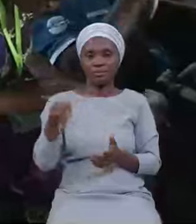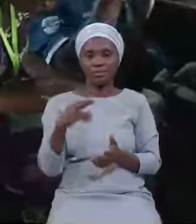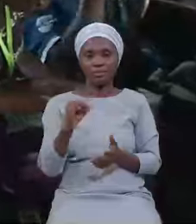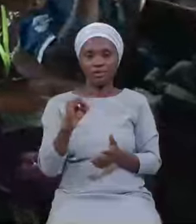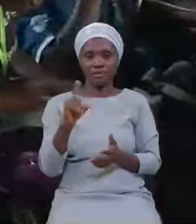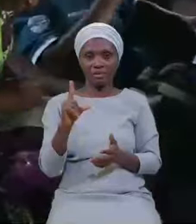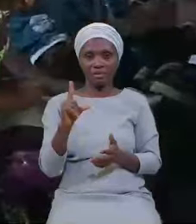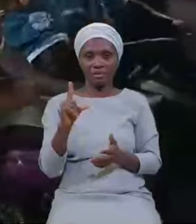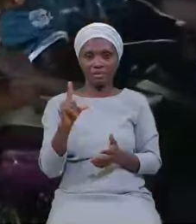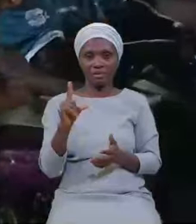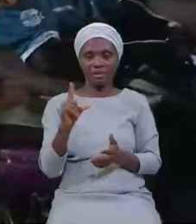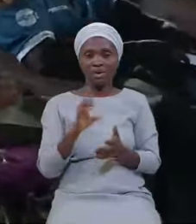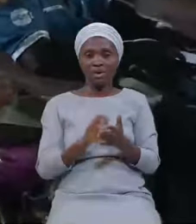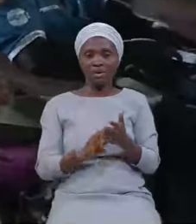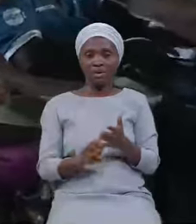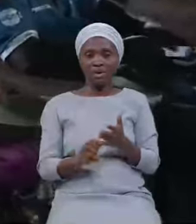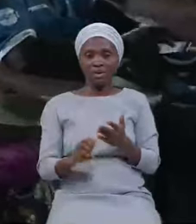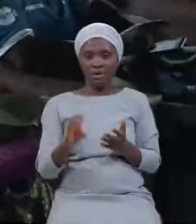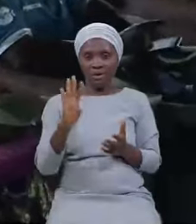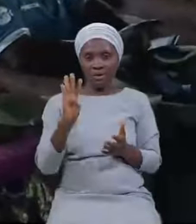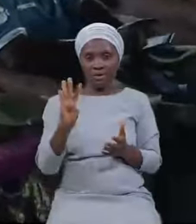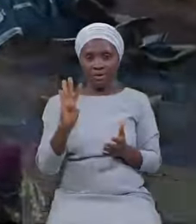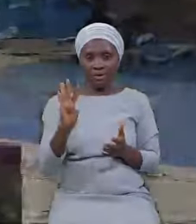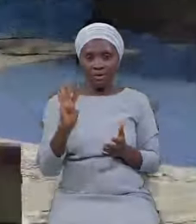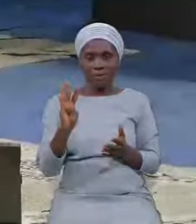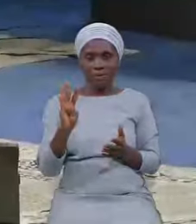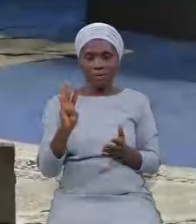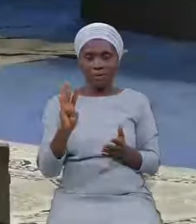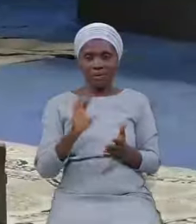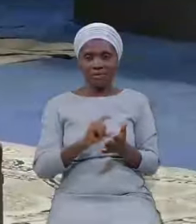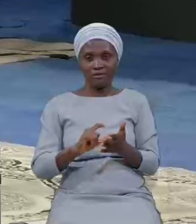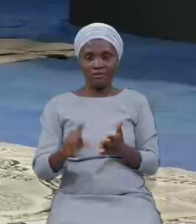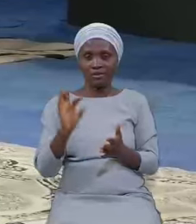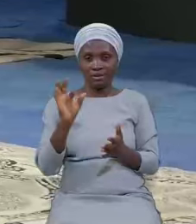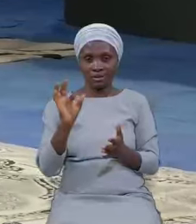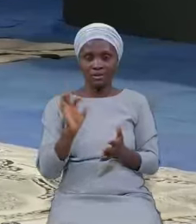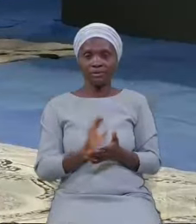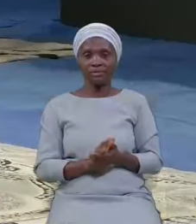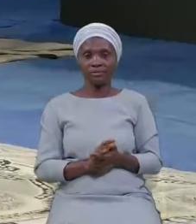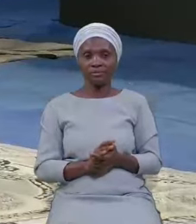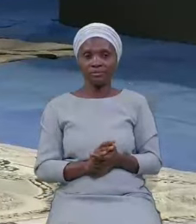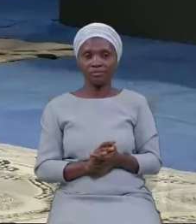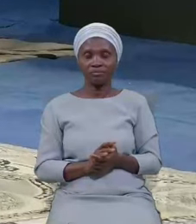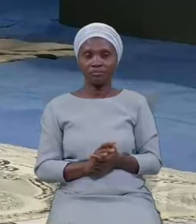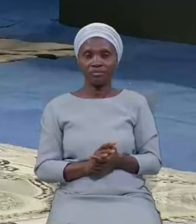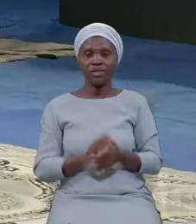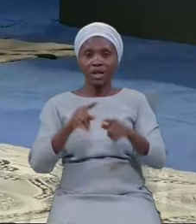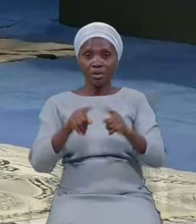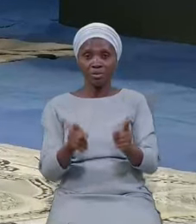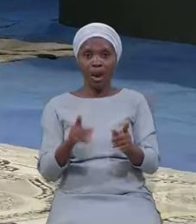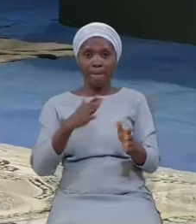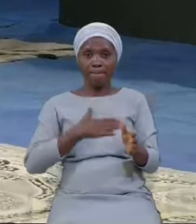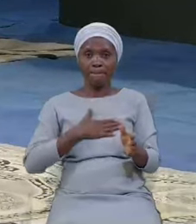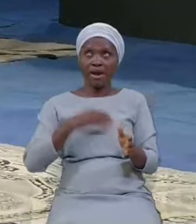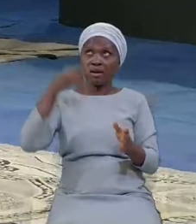au chapitre 4, verset 19. Et mon Dieu pourvoira à tous